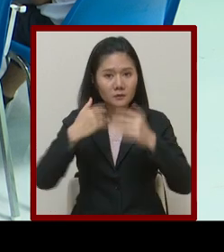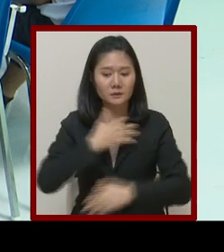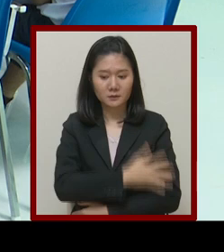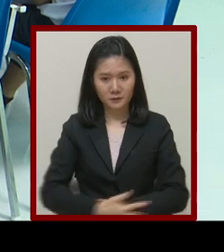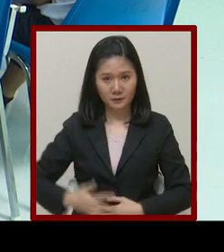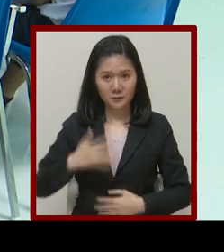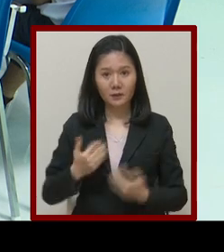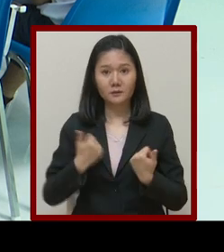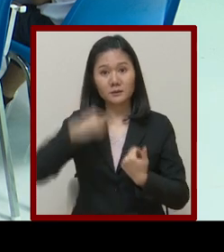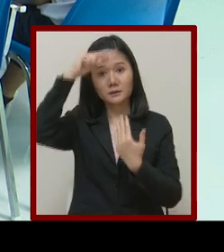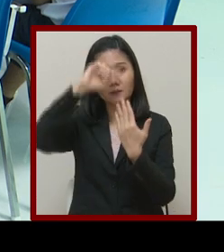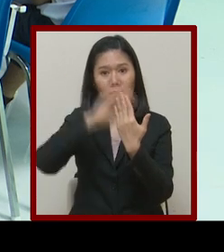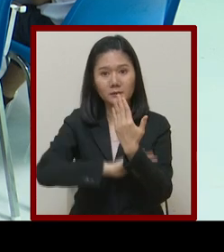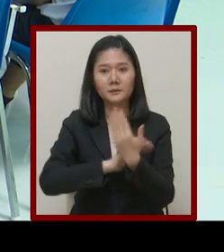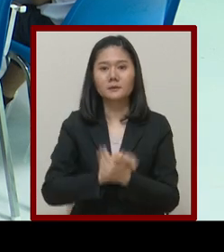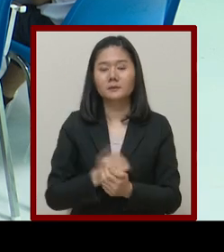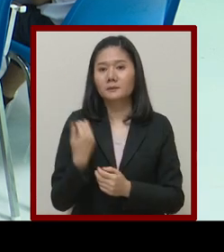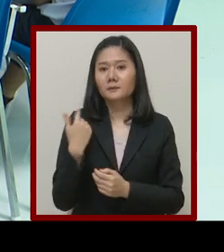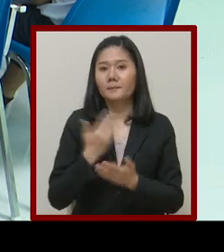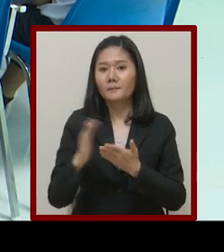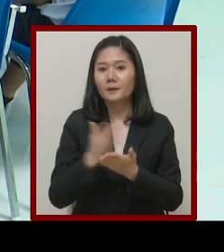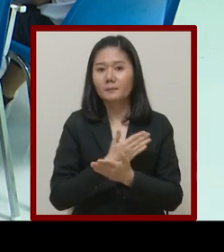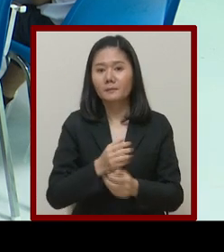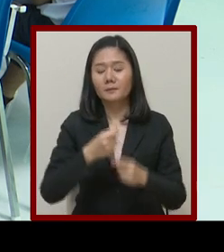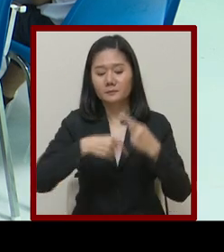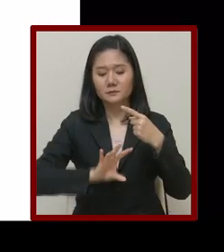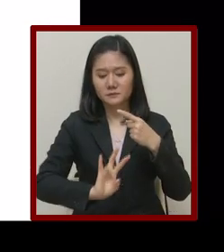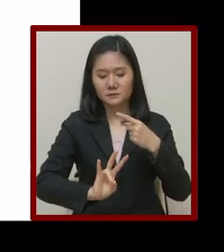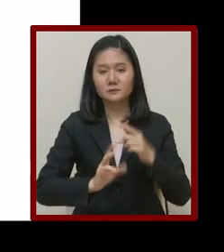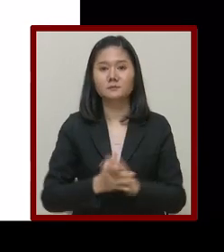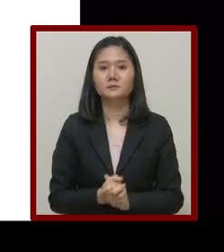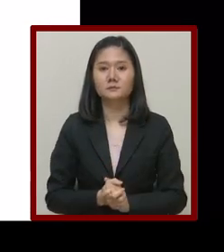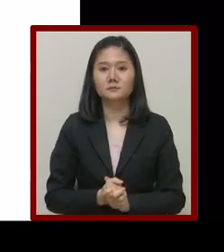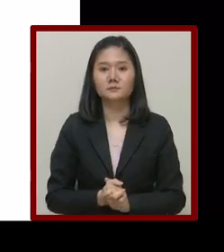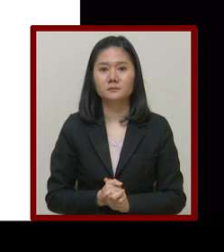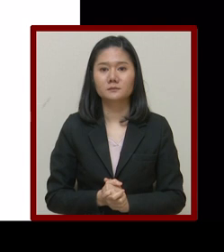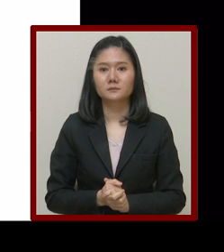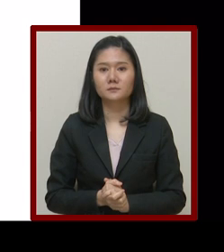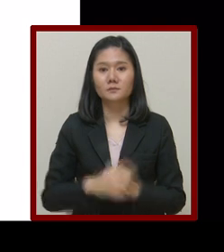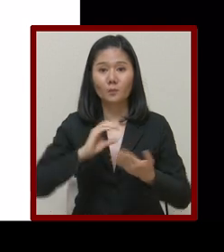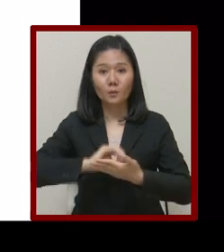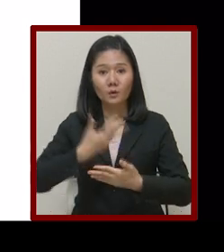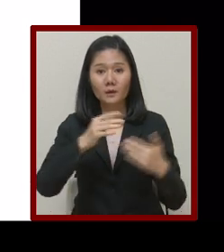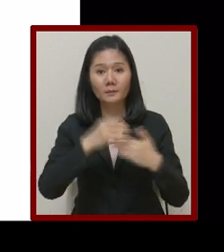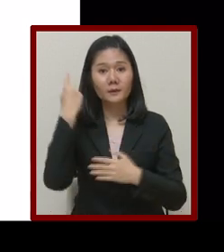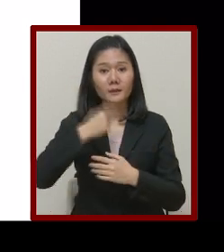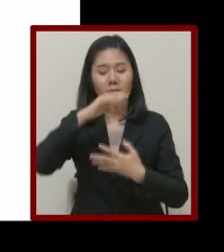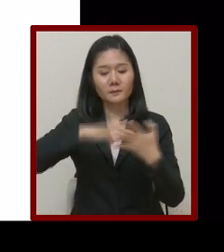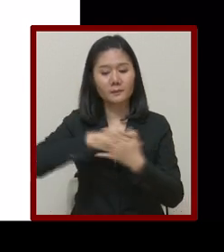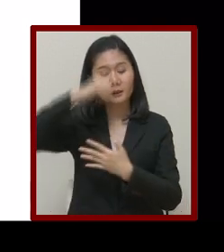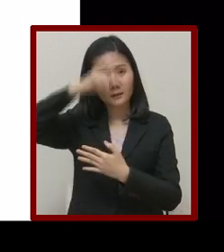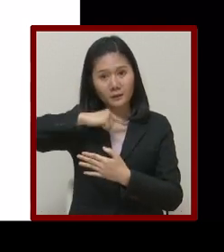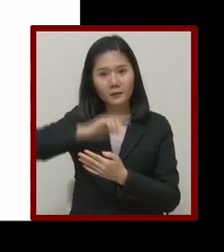ภาพในประเทศไทยเนี่ยก็แบ่งได้เป็น7ประเภทด้วยกันนะคะโปรแกรมนำเที่ยวแพทย์แผนไท